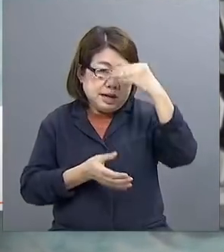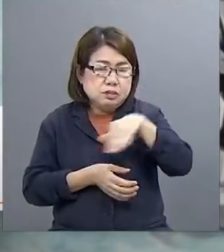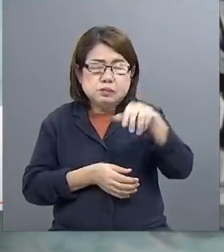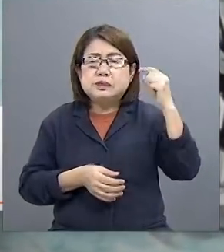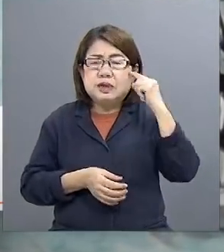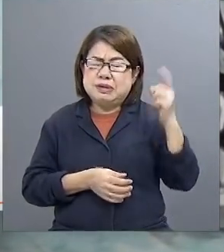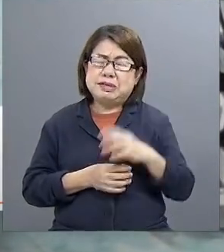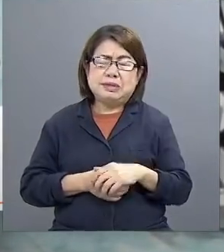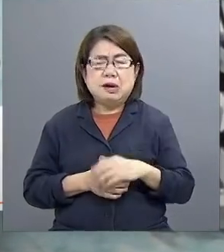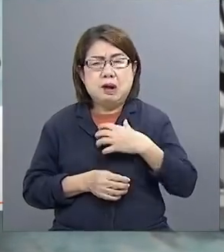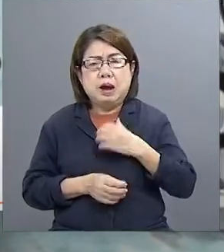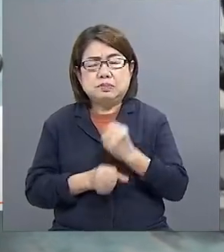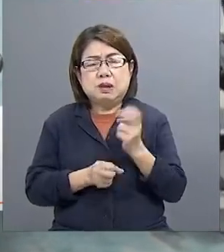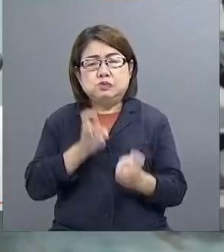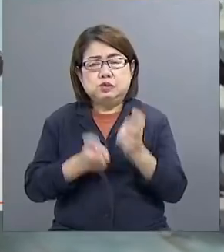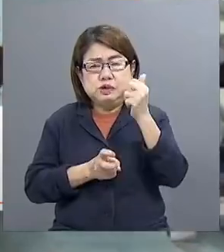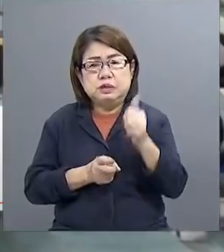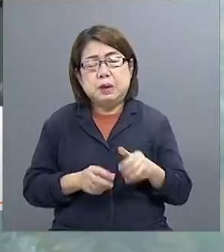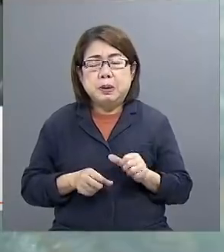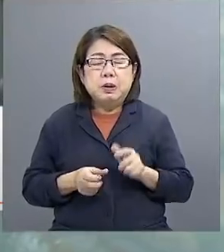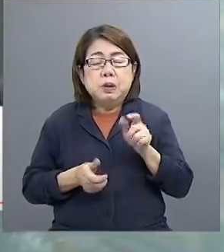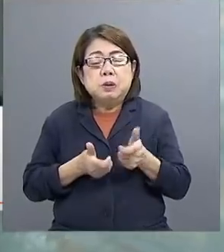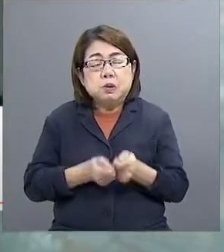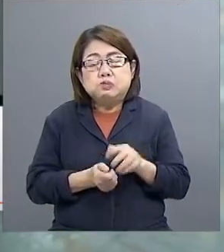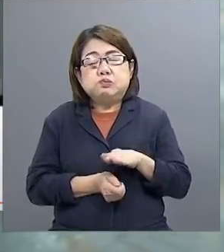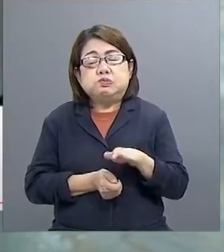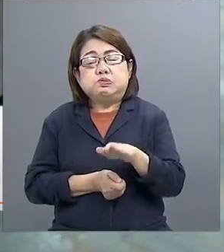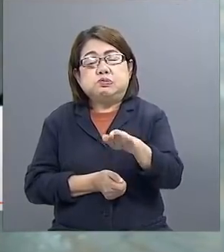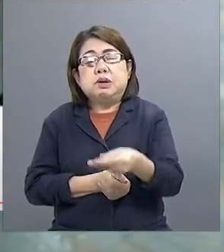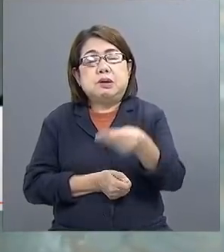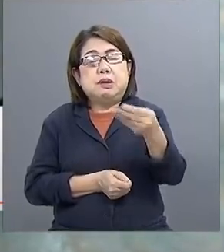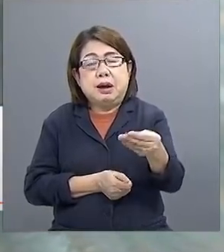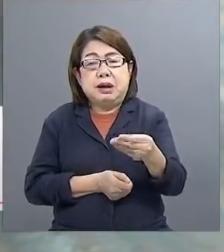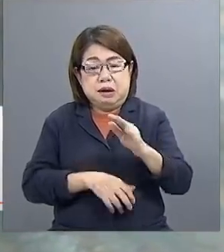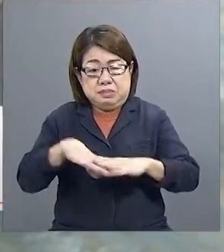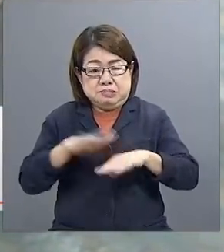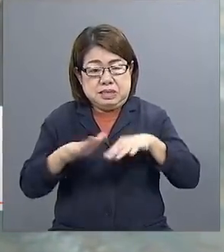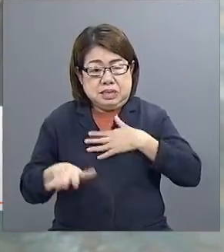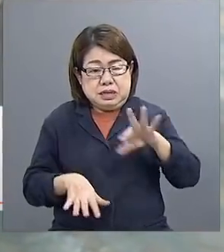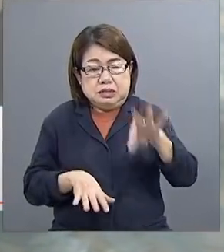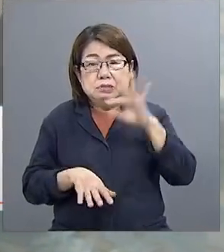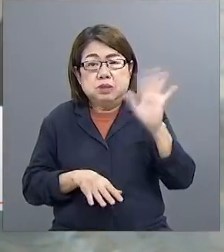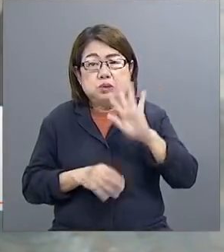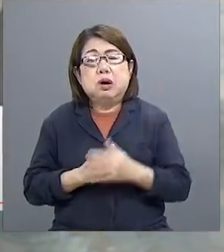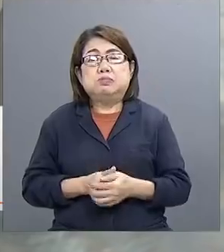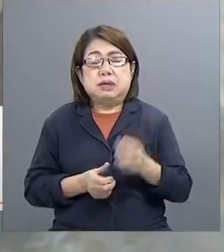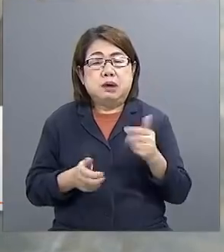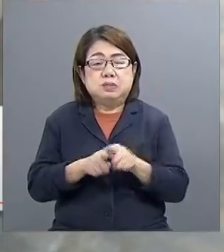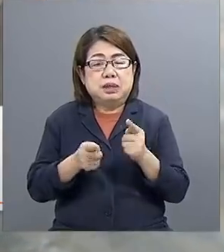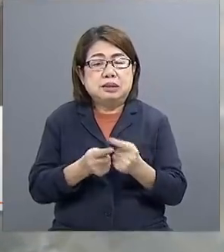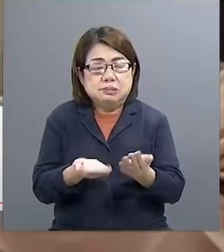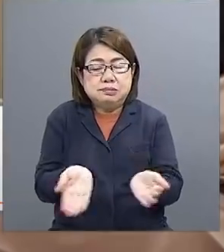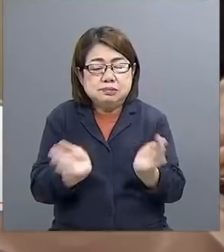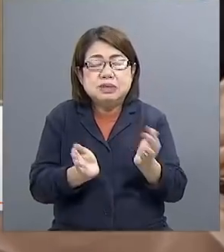หุ่นยนต์ที่ช่วยในการแจกจ่ายเจลแอลกอฮอล์แล้วหน้ากากครับโดยไม่ต้องใช้มือสัมผัสรวมถึงคุณยนต์ถังขยะอัตโนมัติที่เป็นระบบ